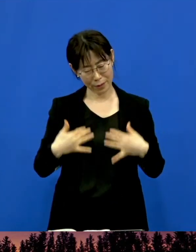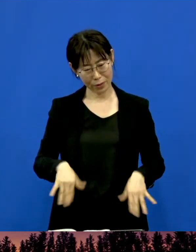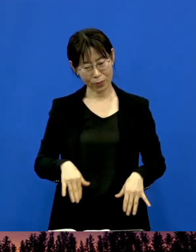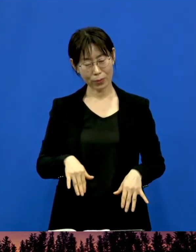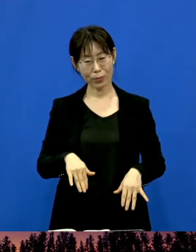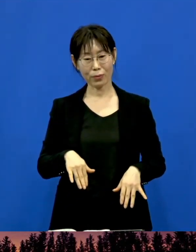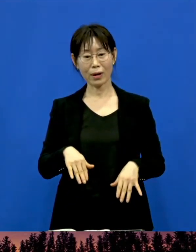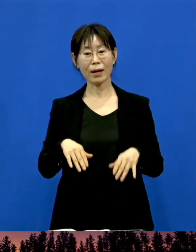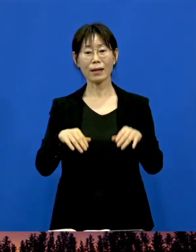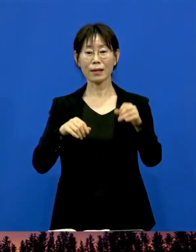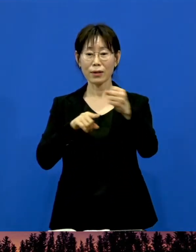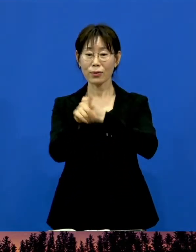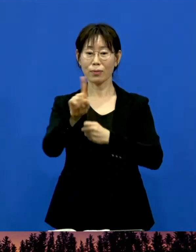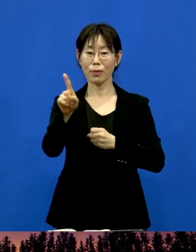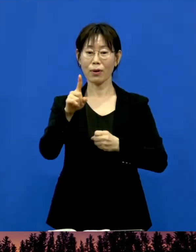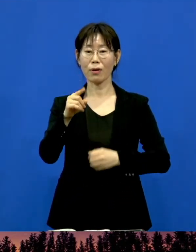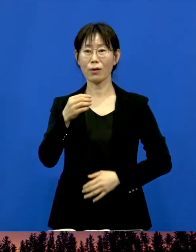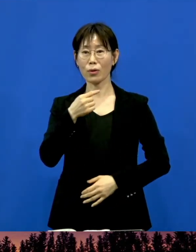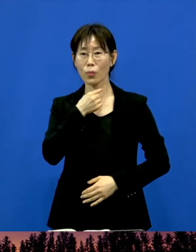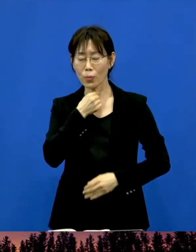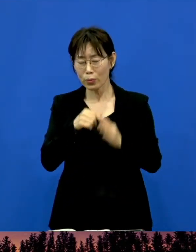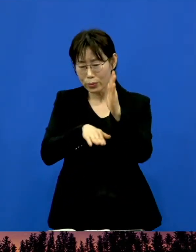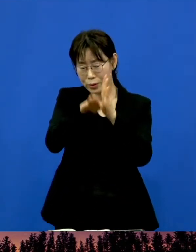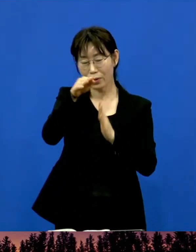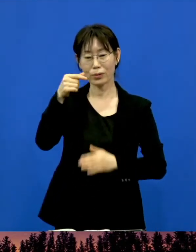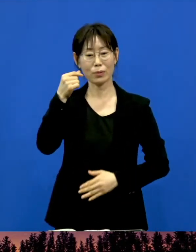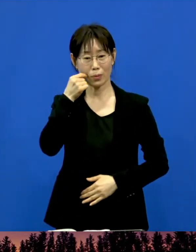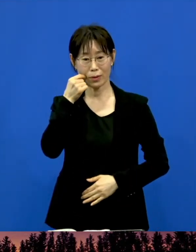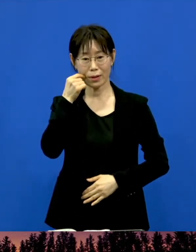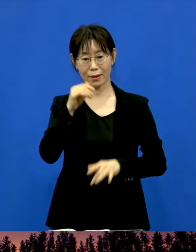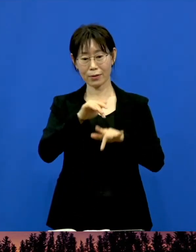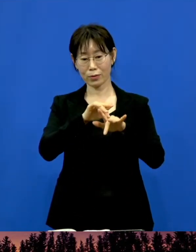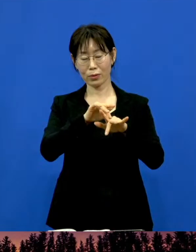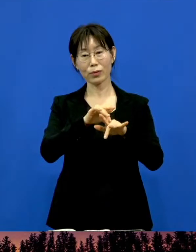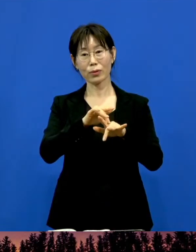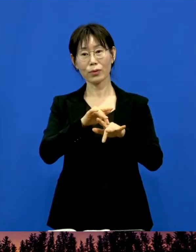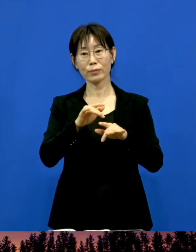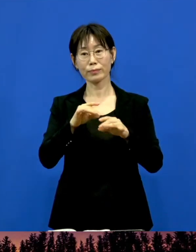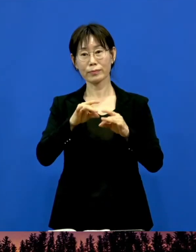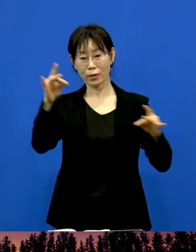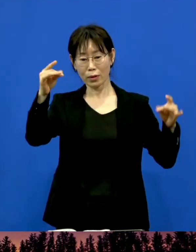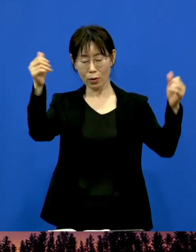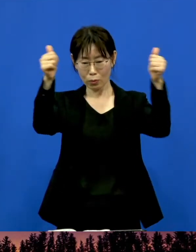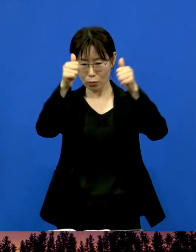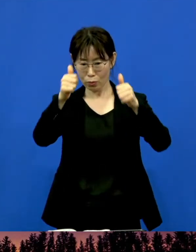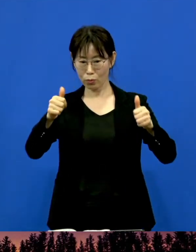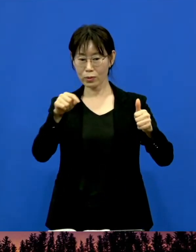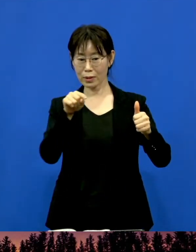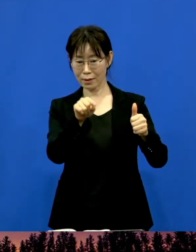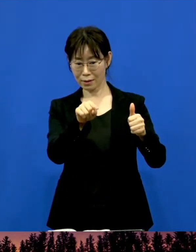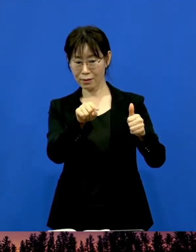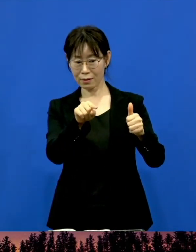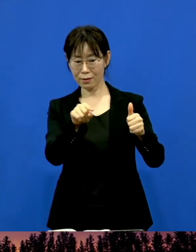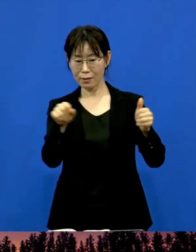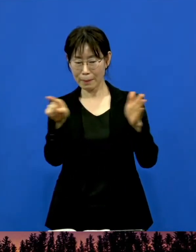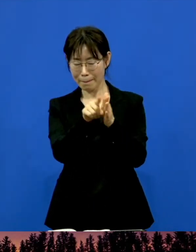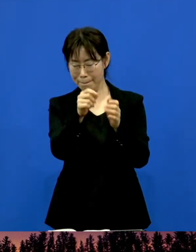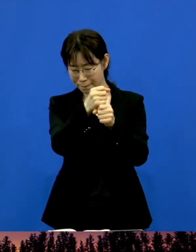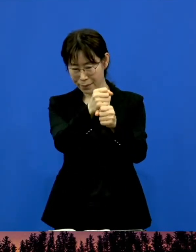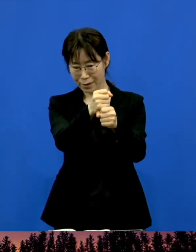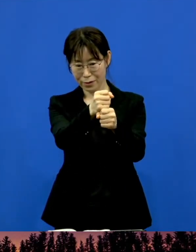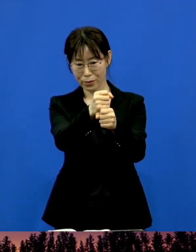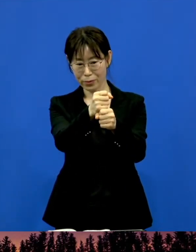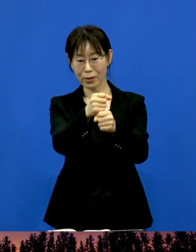욕구와 연관입니다. 그 우상은 끊임없이 우상은 우리를 쫓게 만드는 것, 거기에 의존하도록 만드는 것,